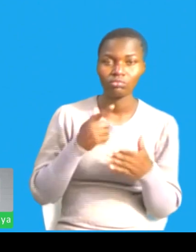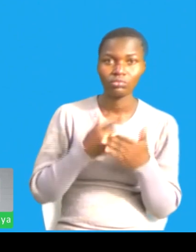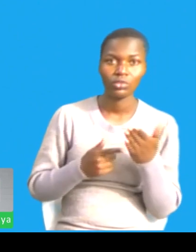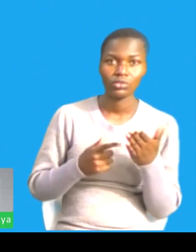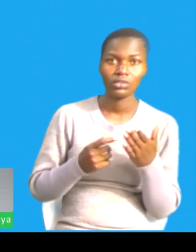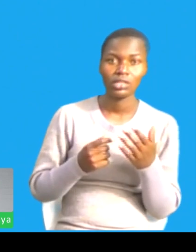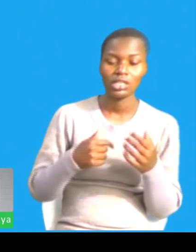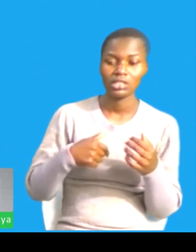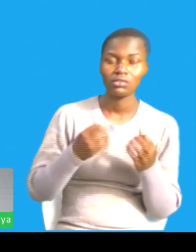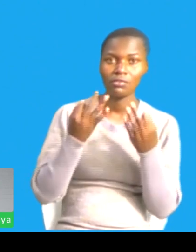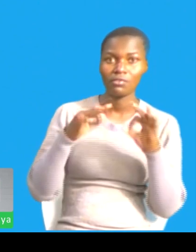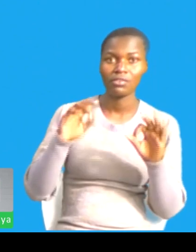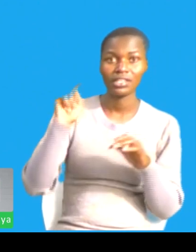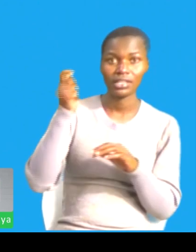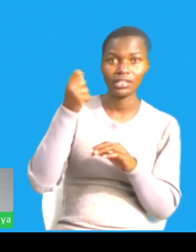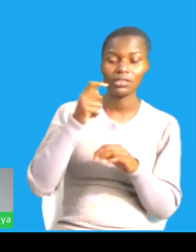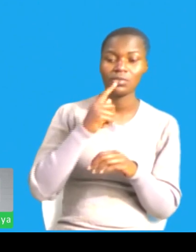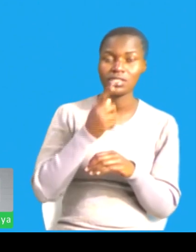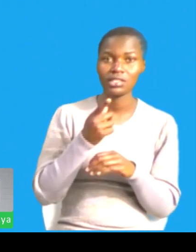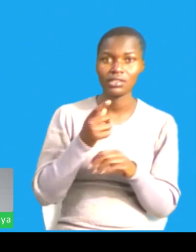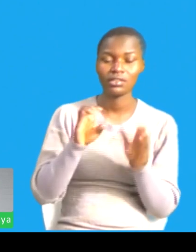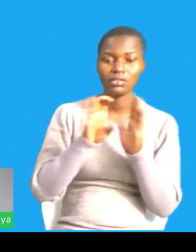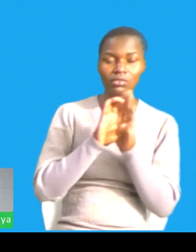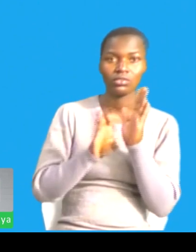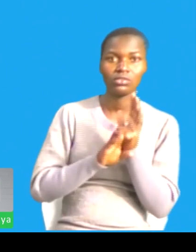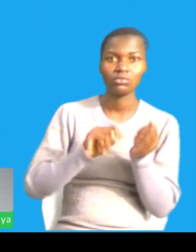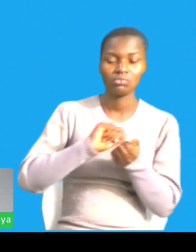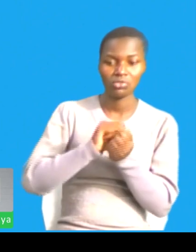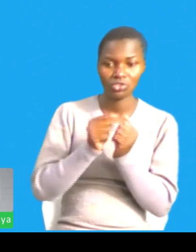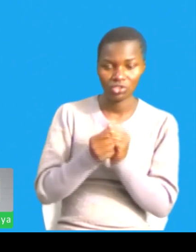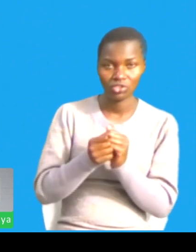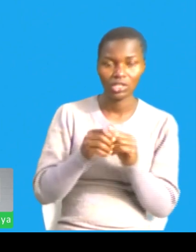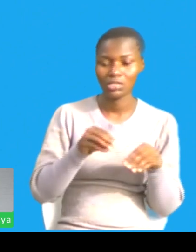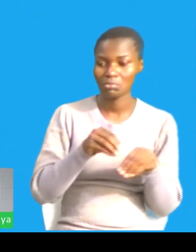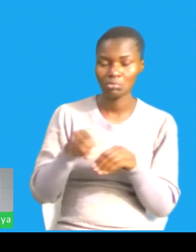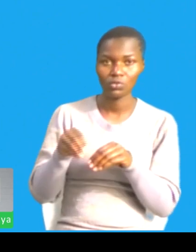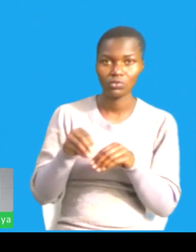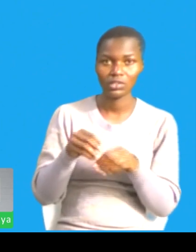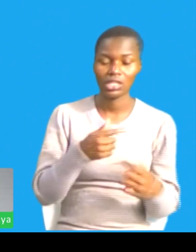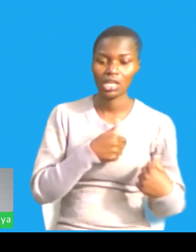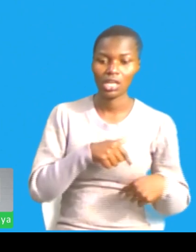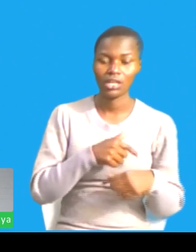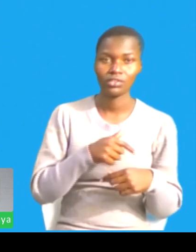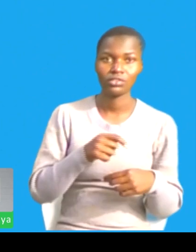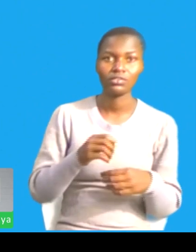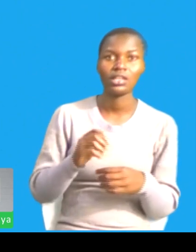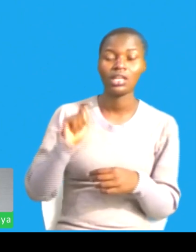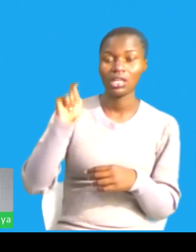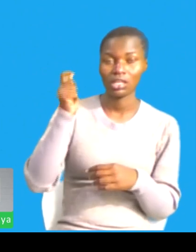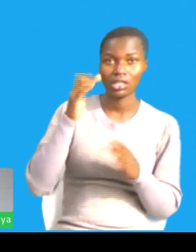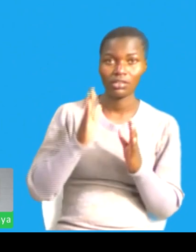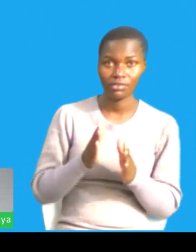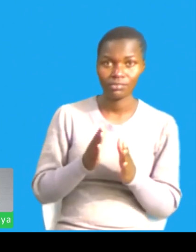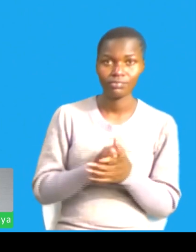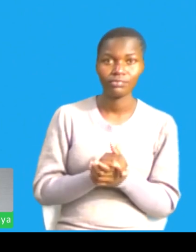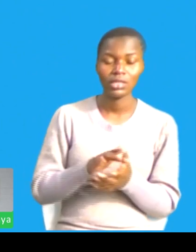tunasema katiba isongeshwe karibu na mwananchi zaidi, isongeshwe kwa roho ya mwananchi. Mwananchi asikie hiyo katiba hii